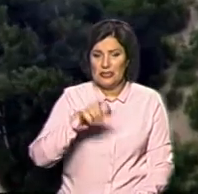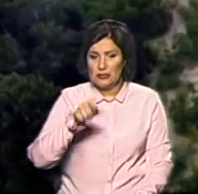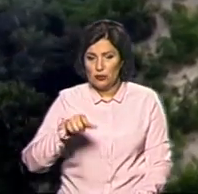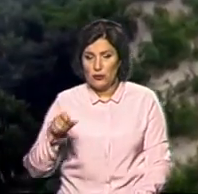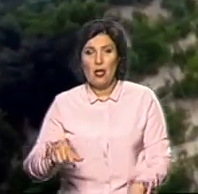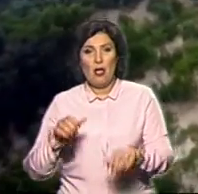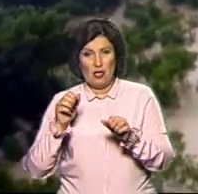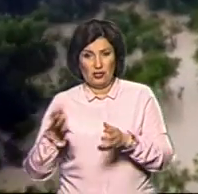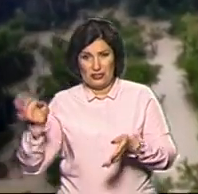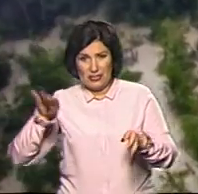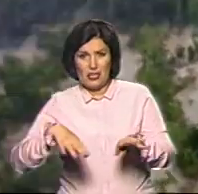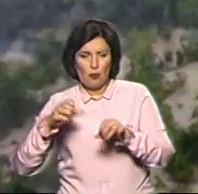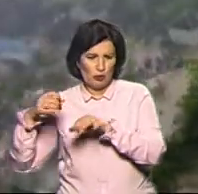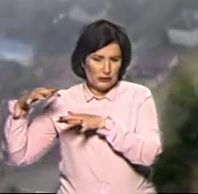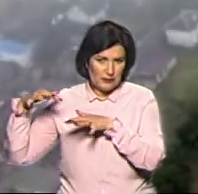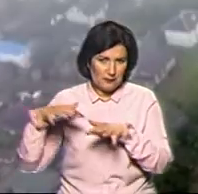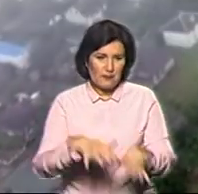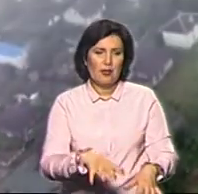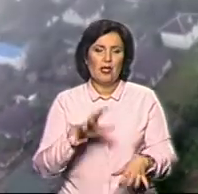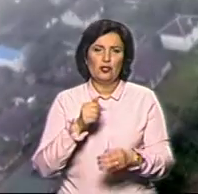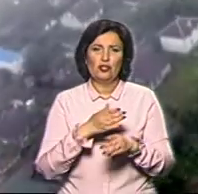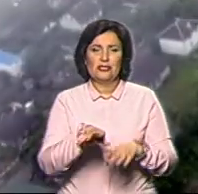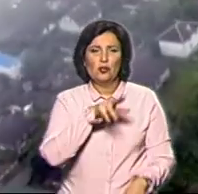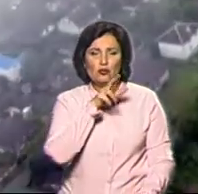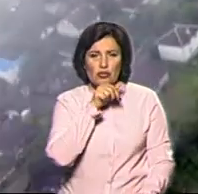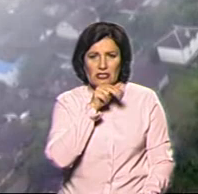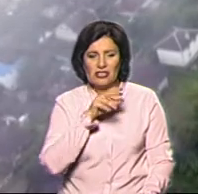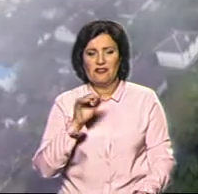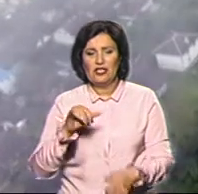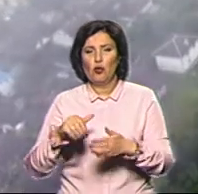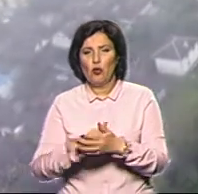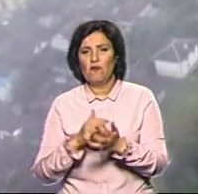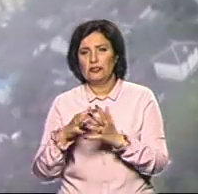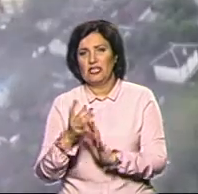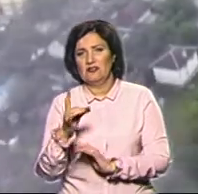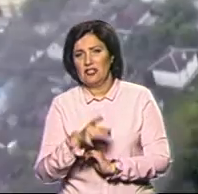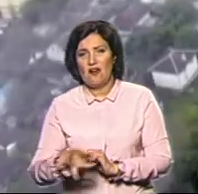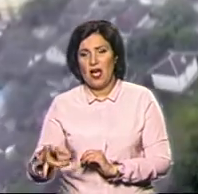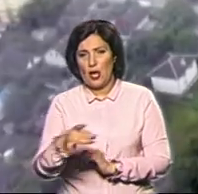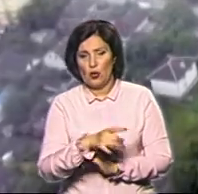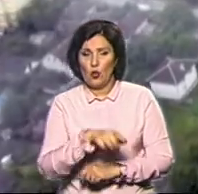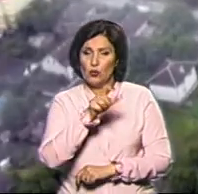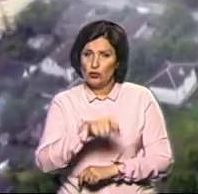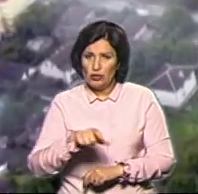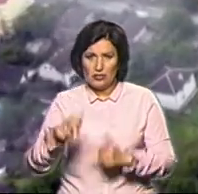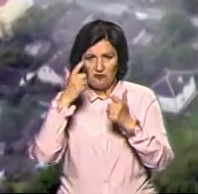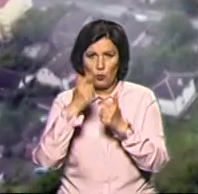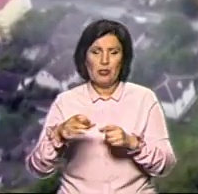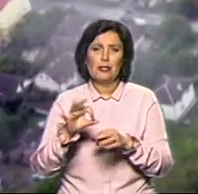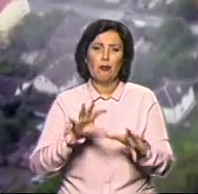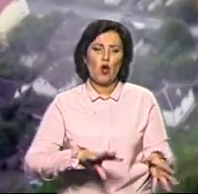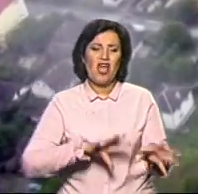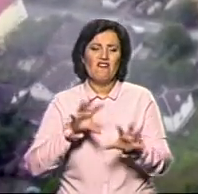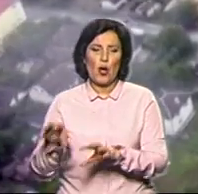з гір, може затопити частину Чернівців та Новоселицького району. Жителів попередили про евакуацію. Ілона Захарук, Христина Тимофійчук, Антон Романюк,